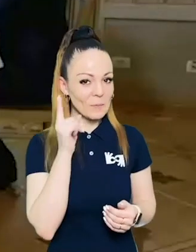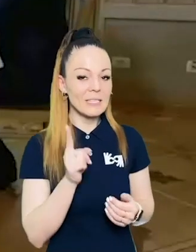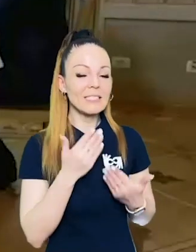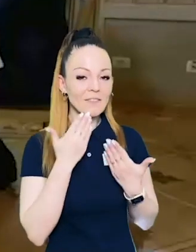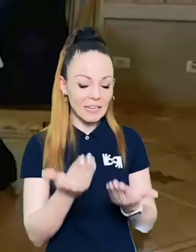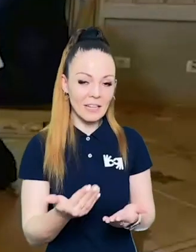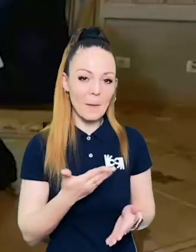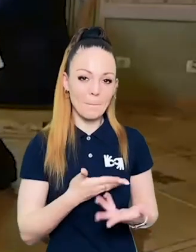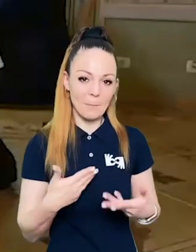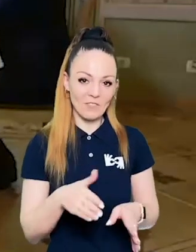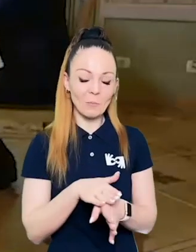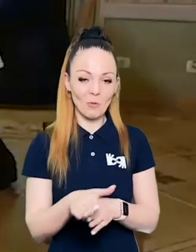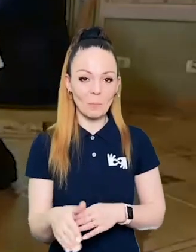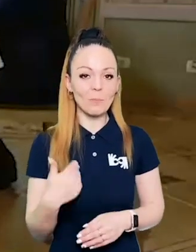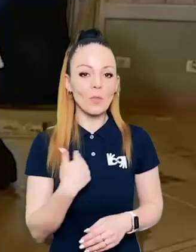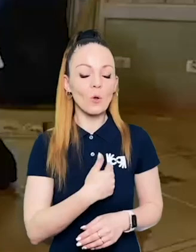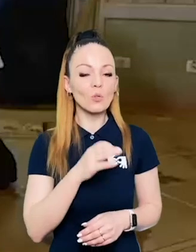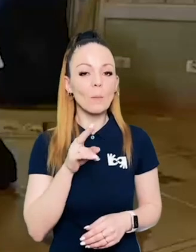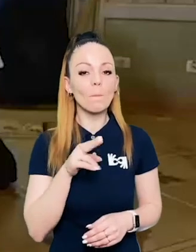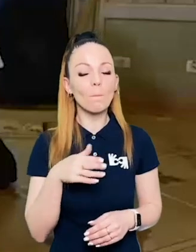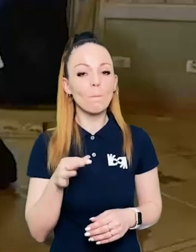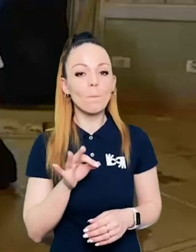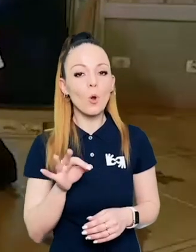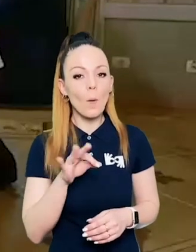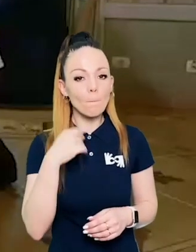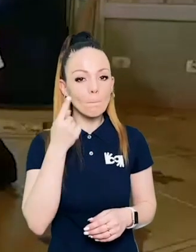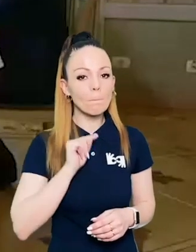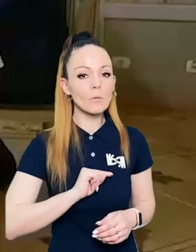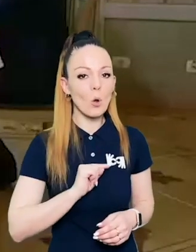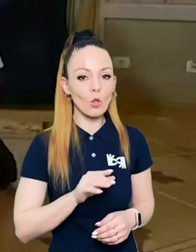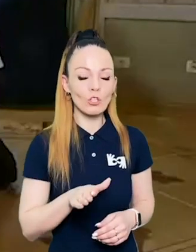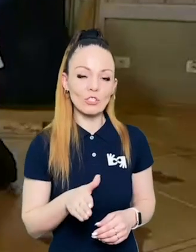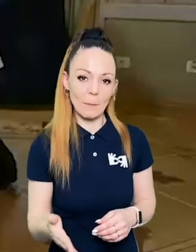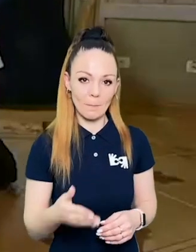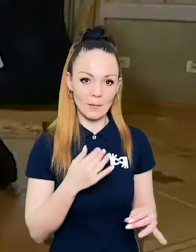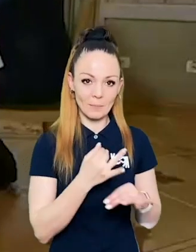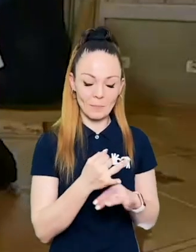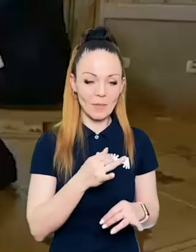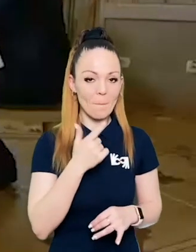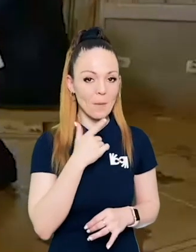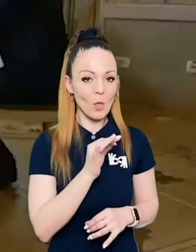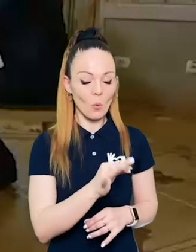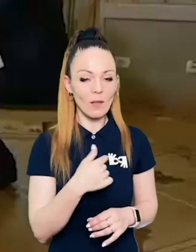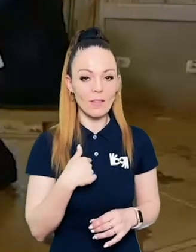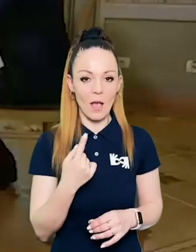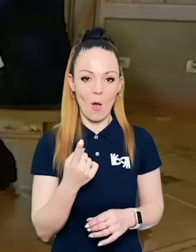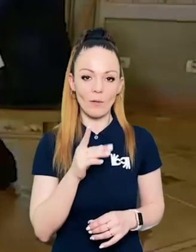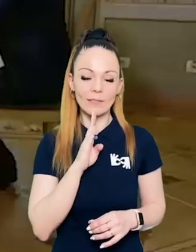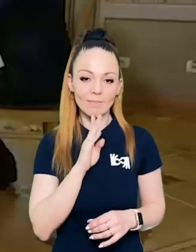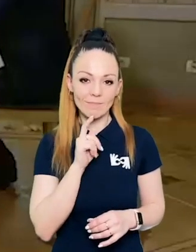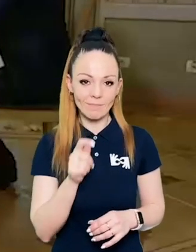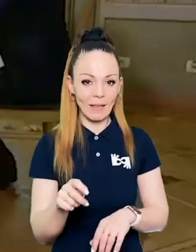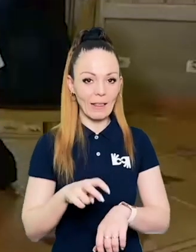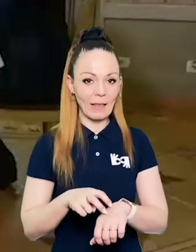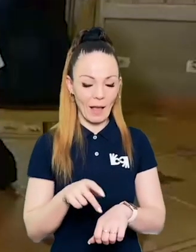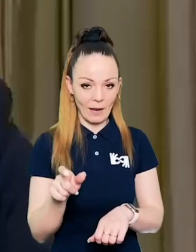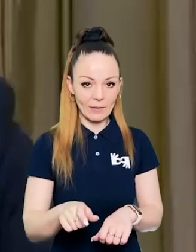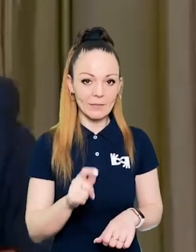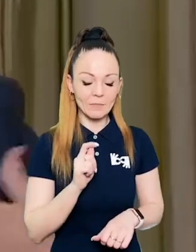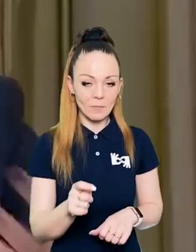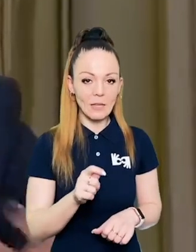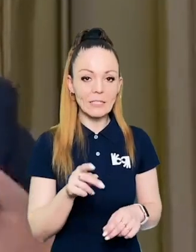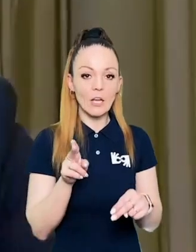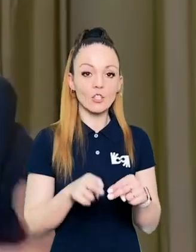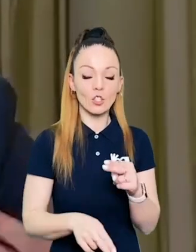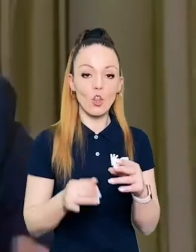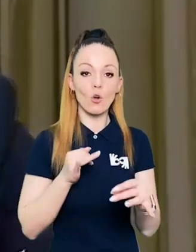зверненням ми впораємося. Я якраз хочу про психологічний бік поговорити трошечки. Пані Олена, я недавно брала інтерв'ю в однієї лікарки, і